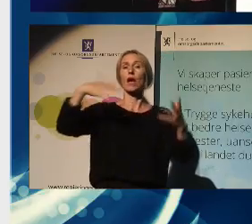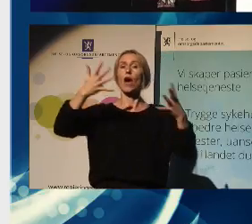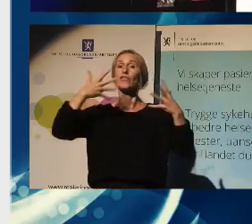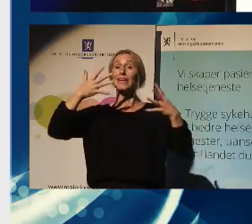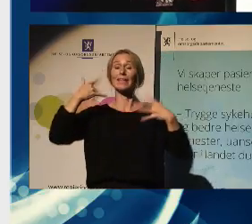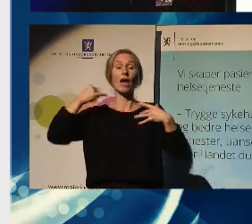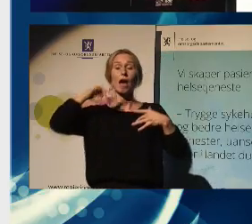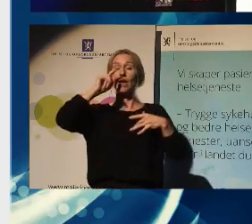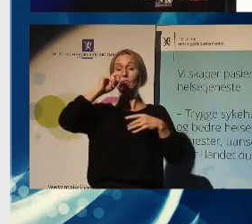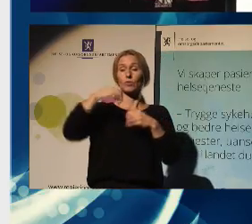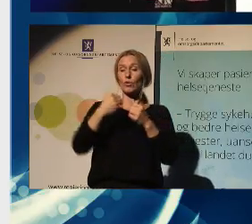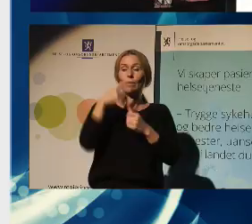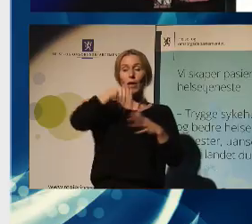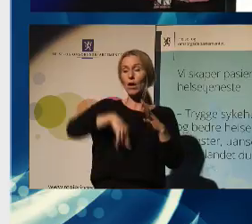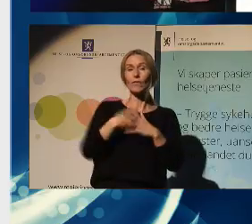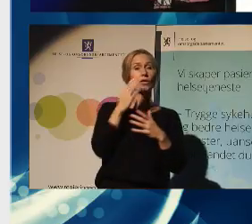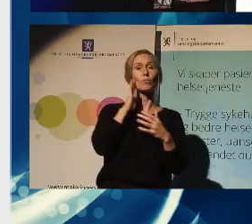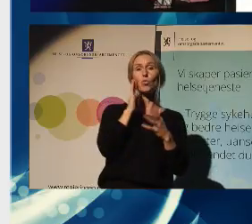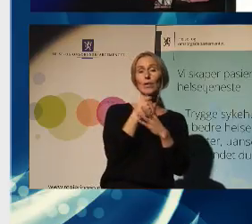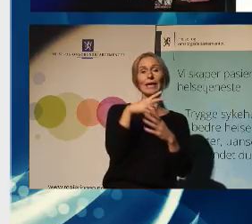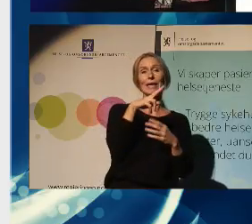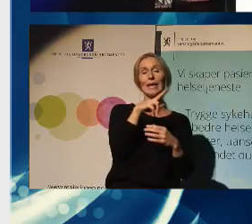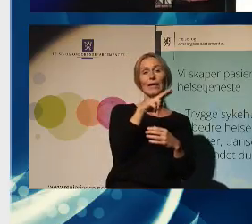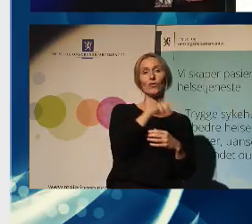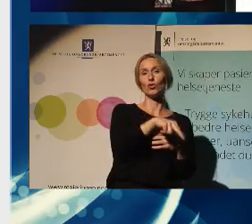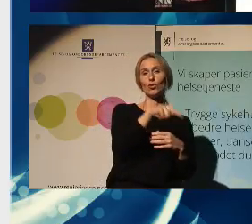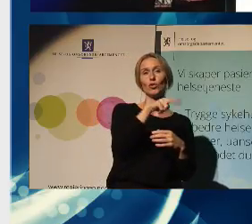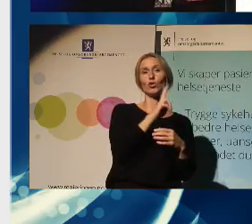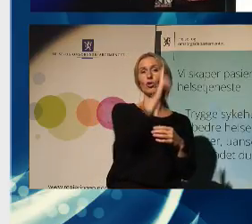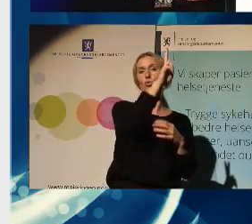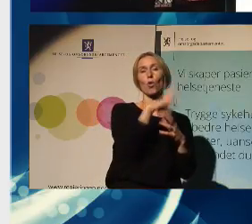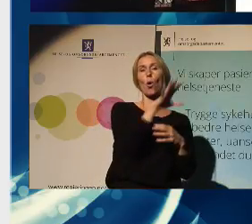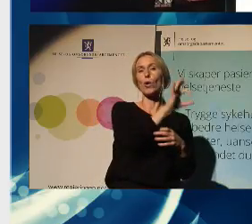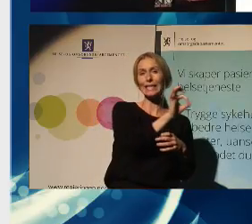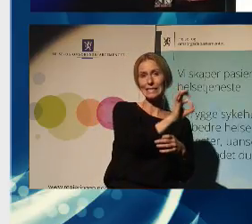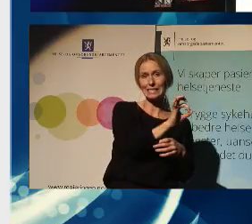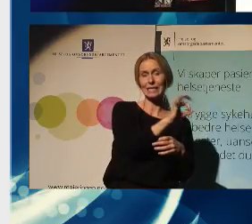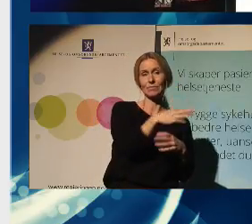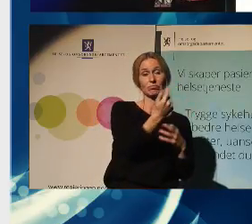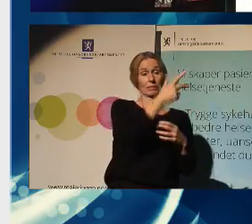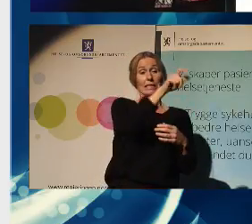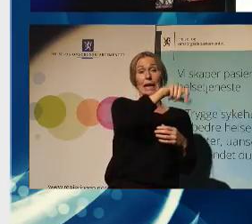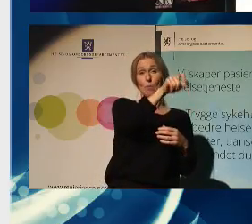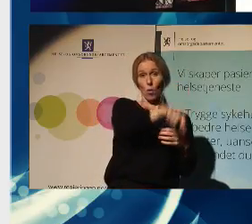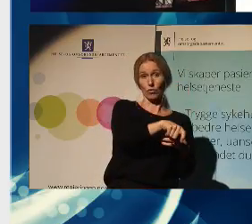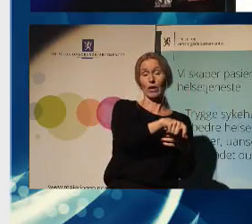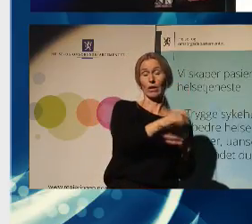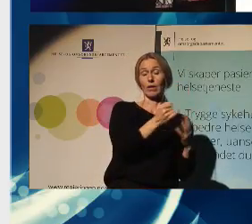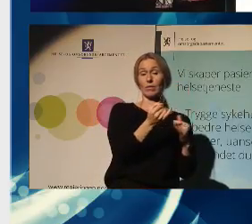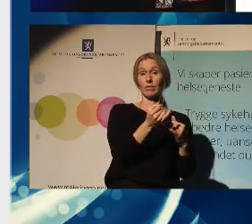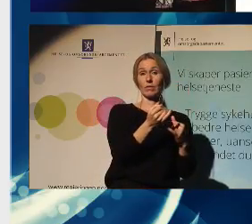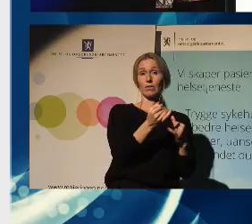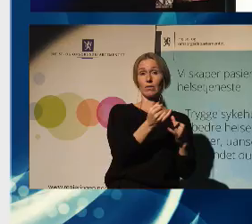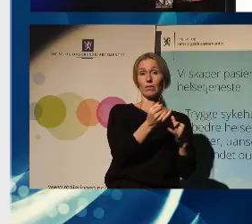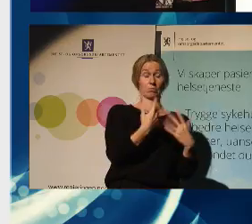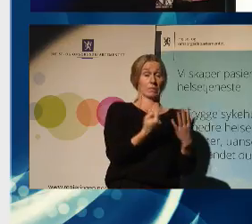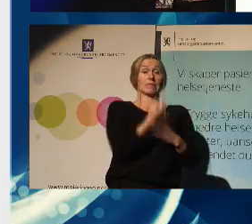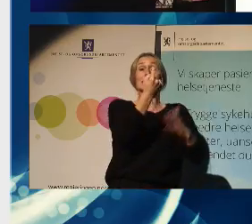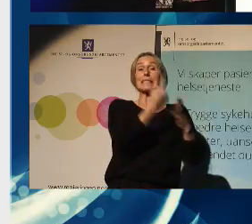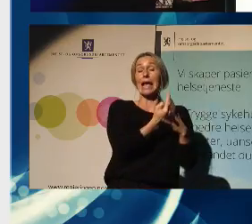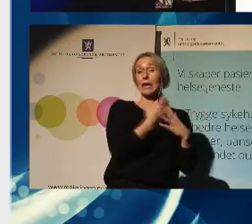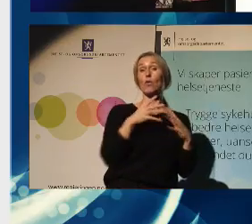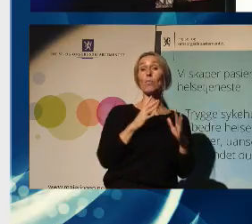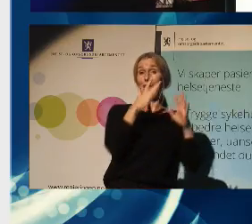at jeg ikke kunne bo i New Orleans lenger før vi fikk lov å slippe tilbake igjen. Unik opplevelse, det må jeg